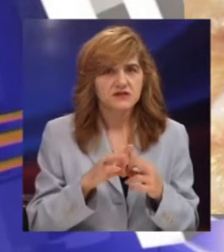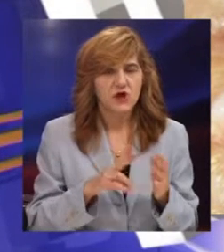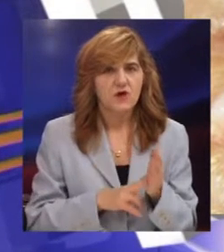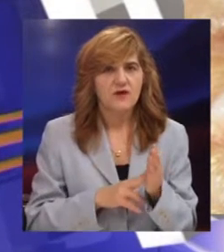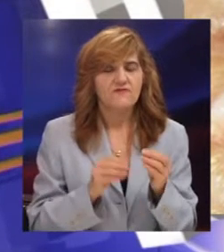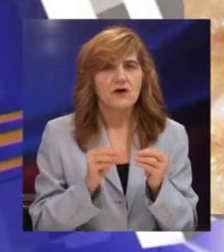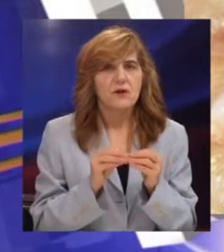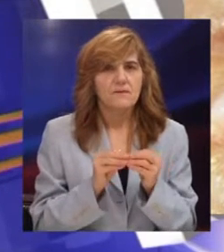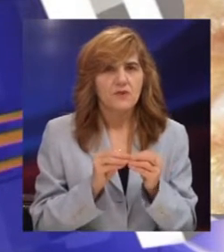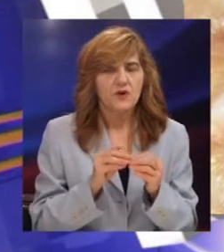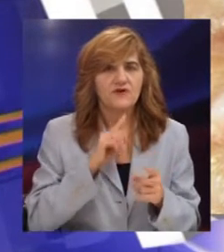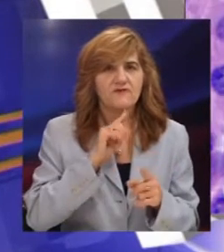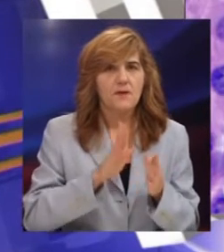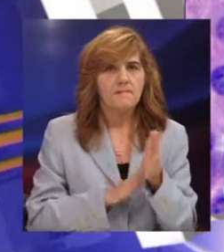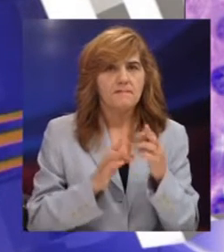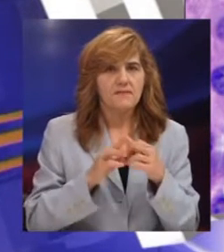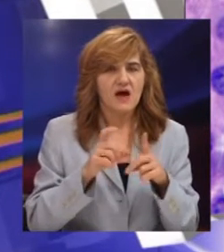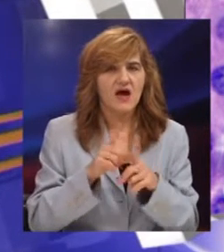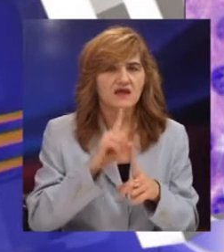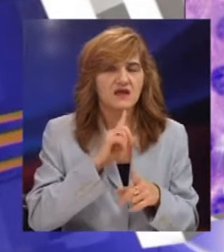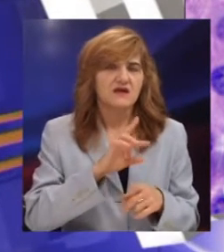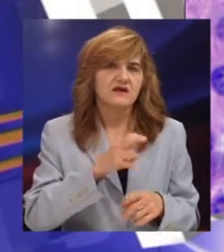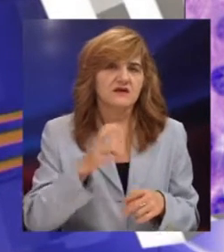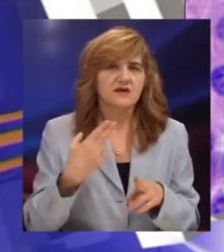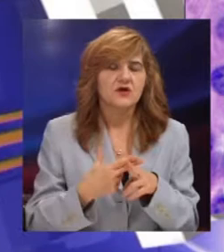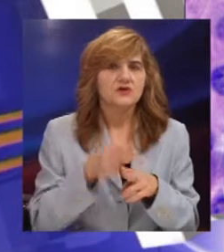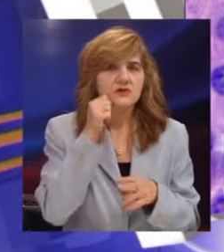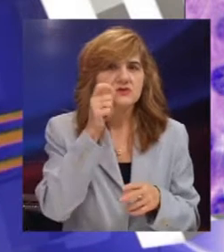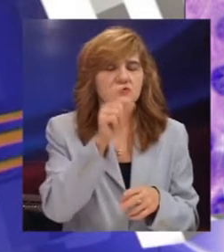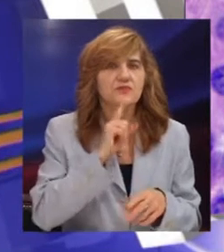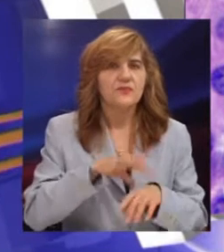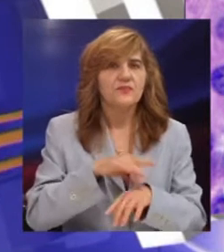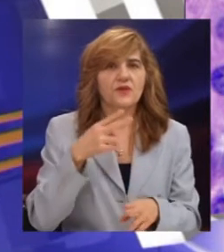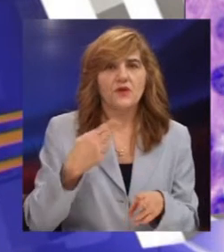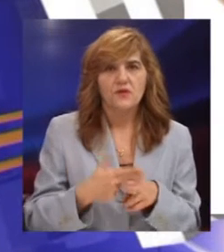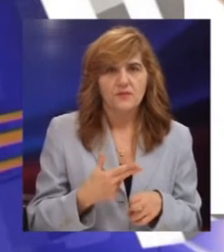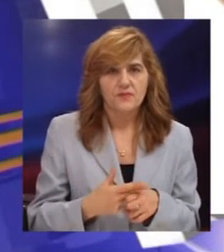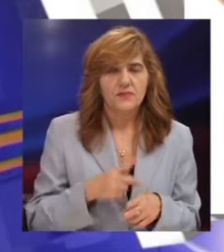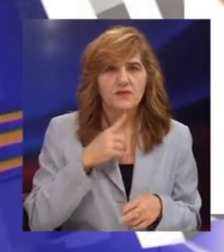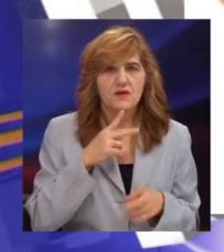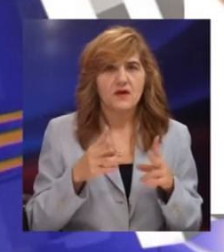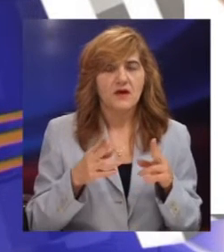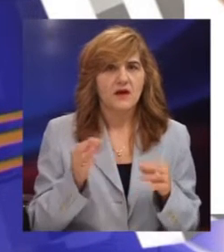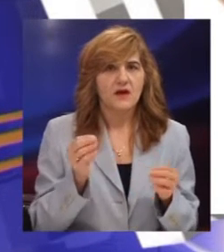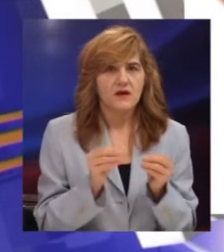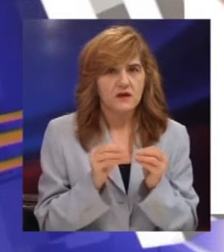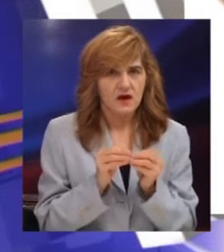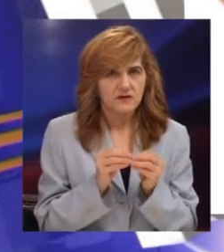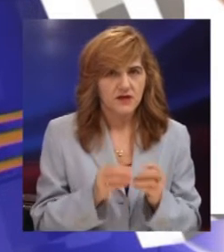Goseova bolest, Fabrijeva, Vatenova bolest, fenilketonurija, a u našoj zemlji retka bolest je i rak